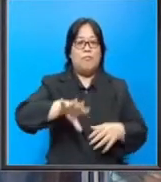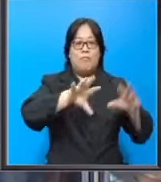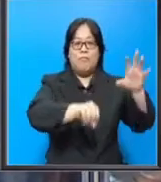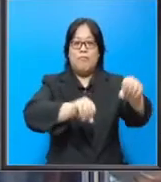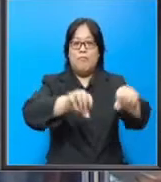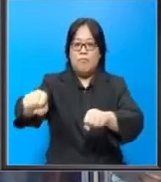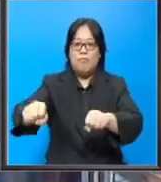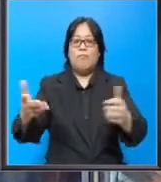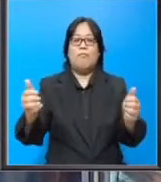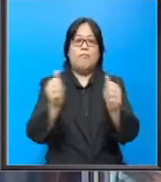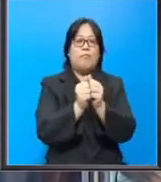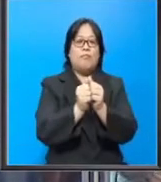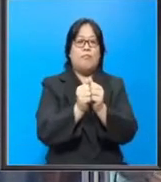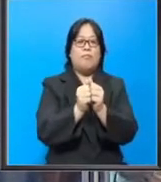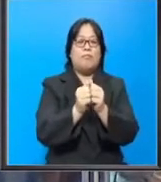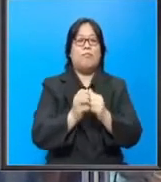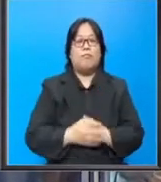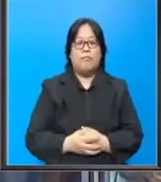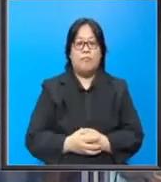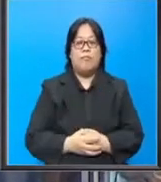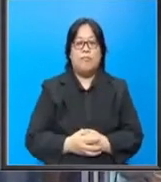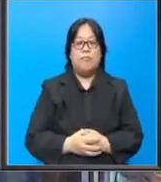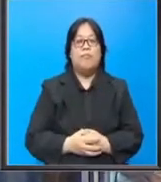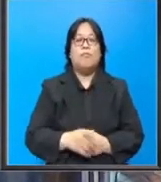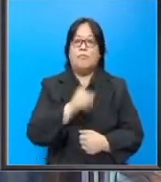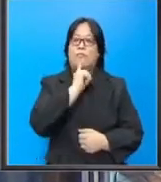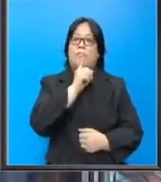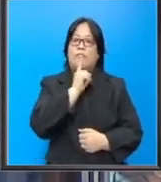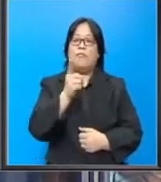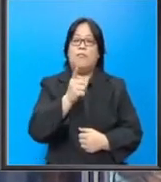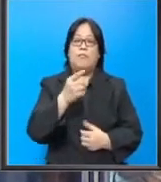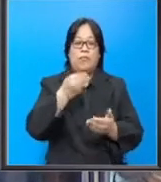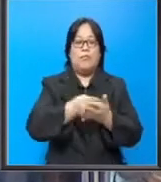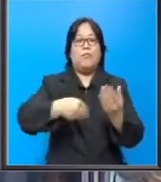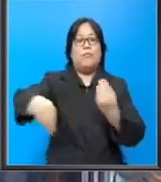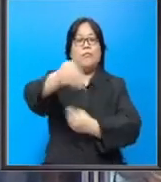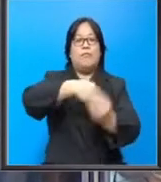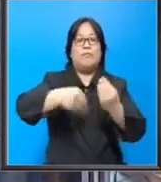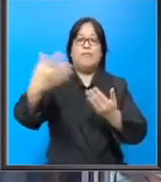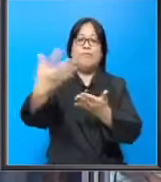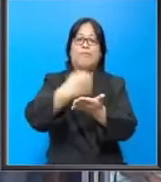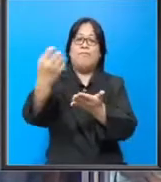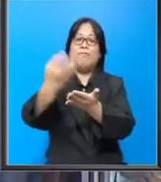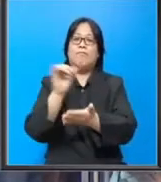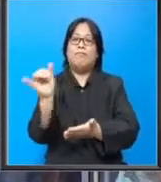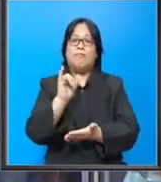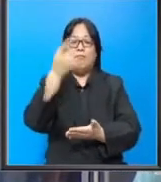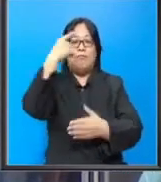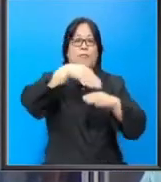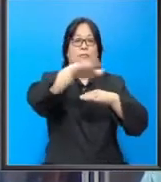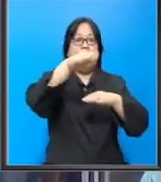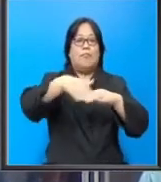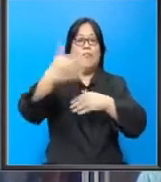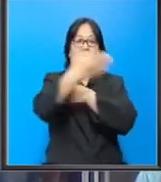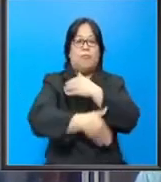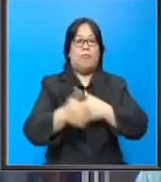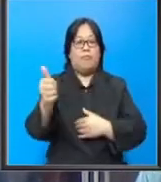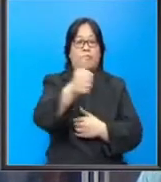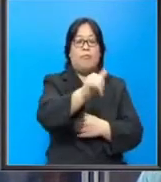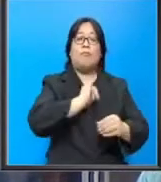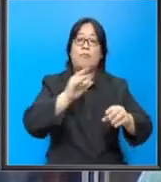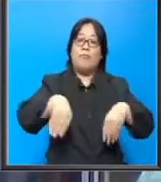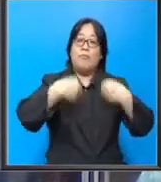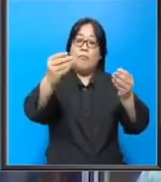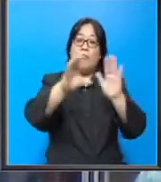dengan pak dengan pukul sampai kepada pasangan tempat yang sudah tentu aliran duit juga dikawal oleh mereka untuk dihantarkan Gan asal mereka